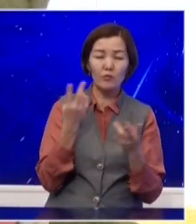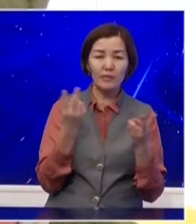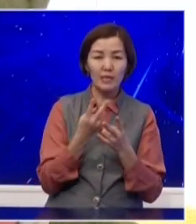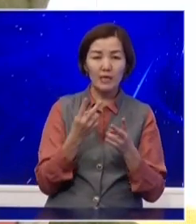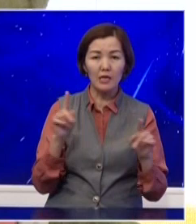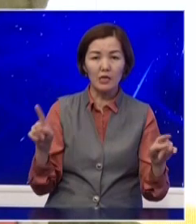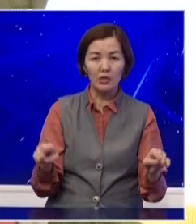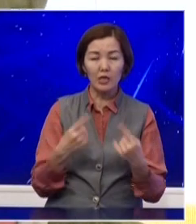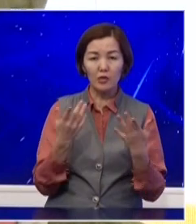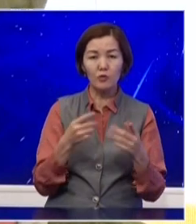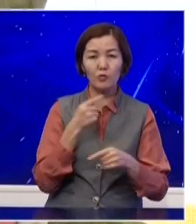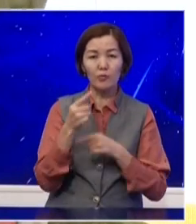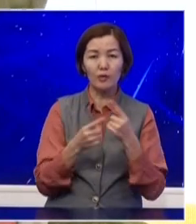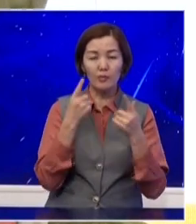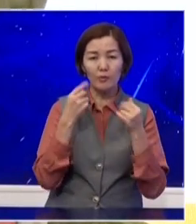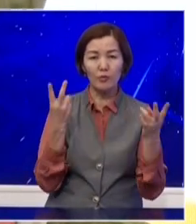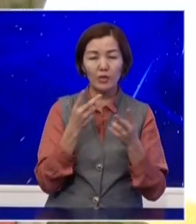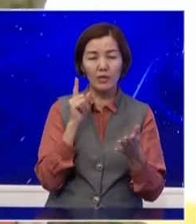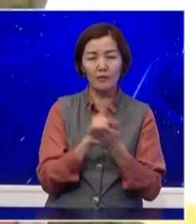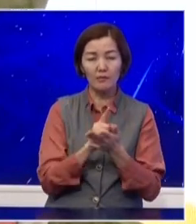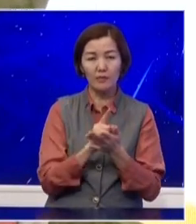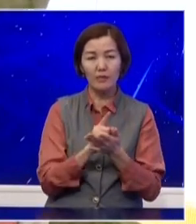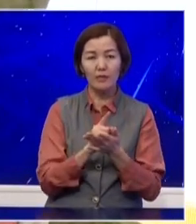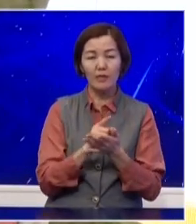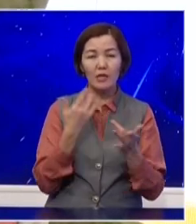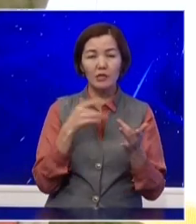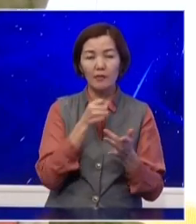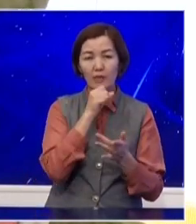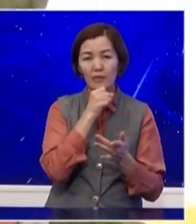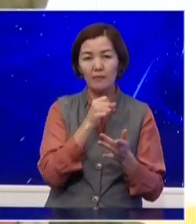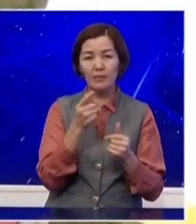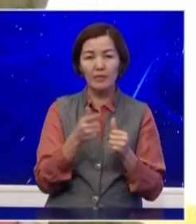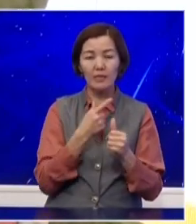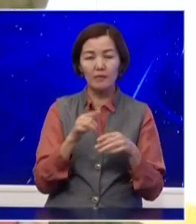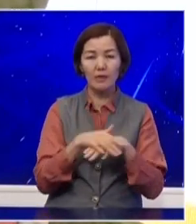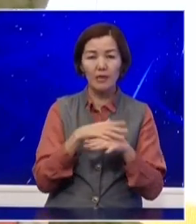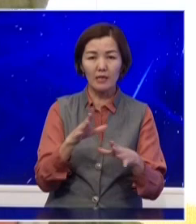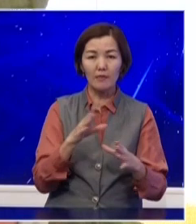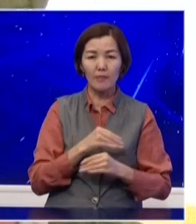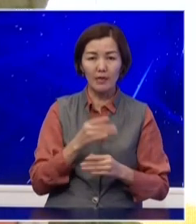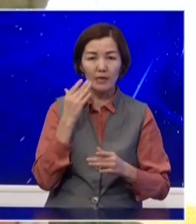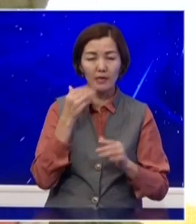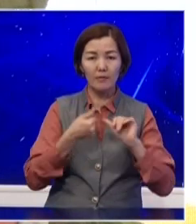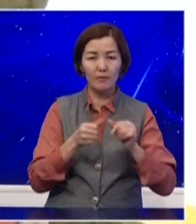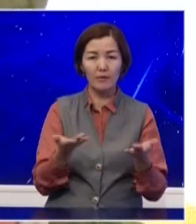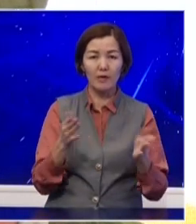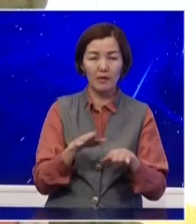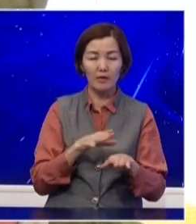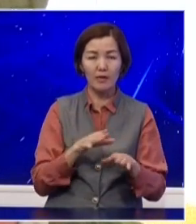жаңғырту елдіктің нығайтудың күре тамыры. Жамбыл атамыздың есімі халқымызбен бірге мәңгі өмір сүре